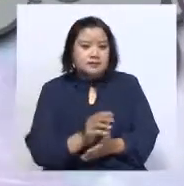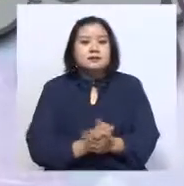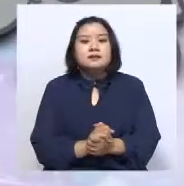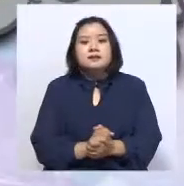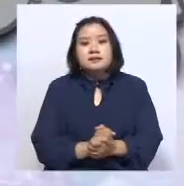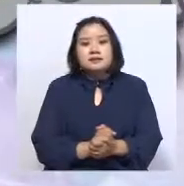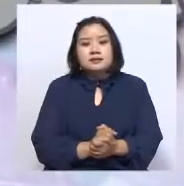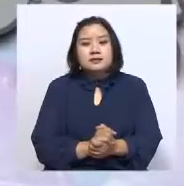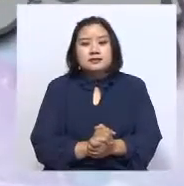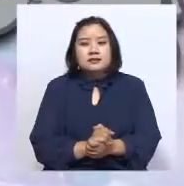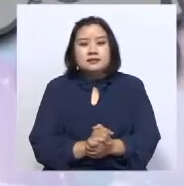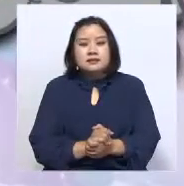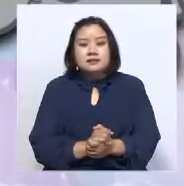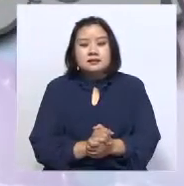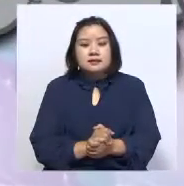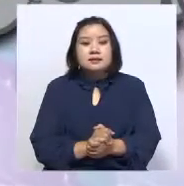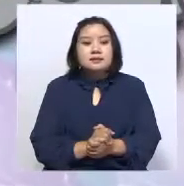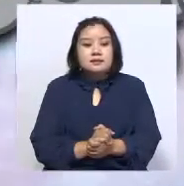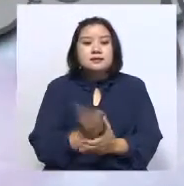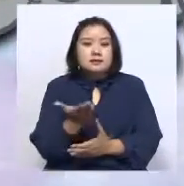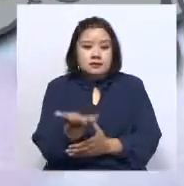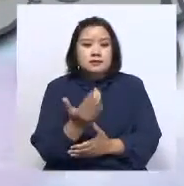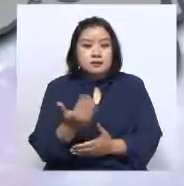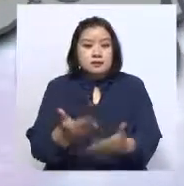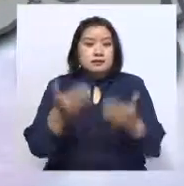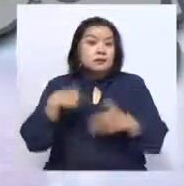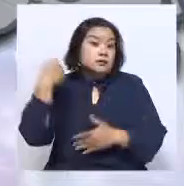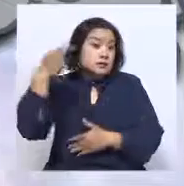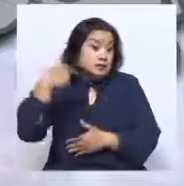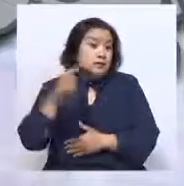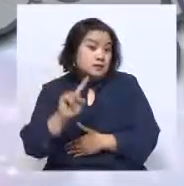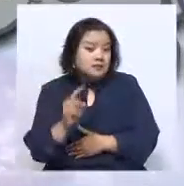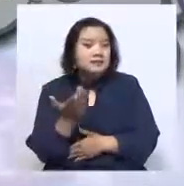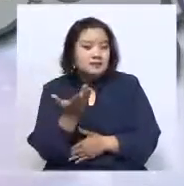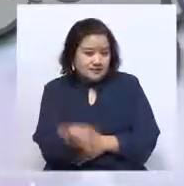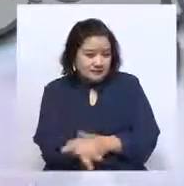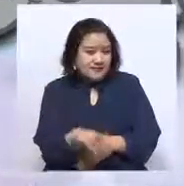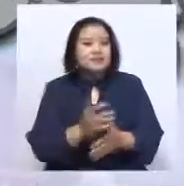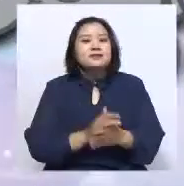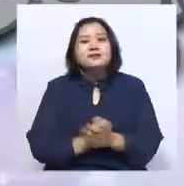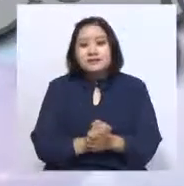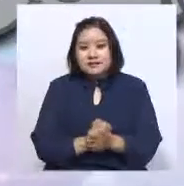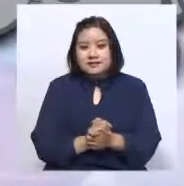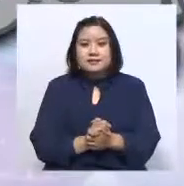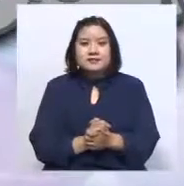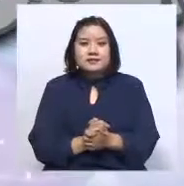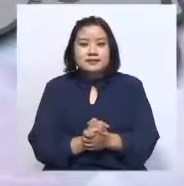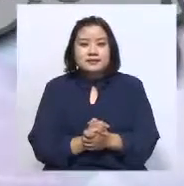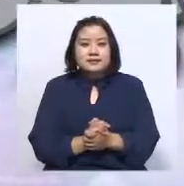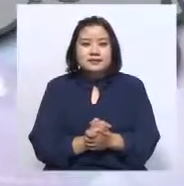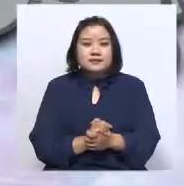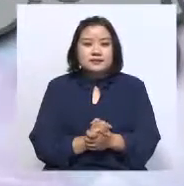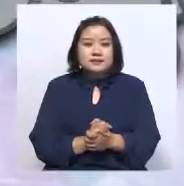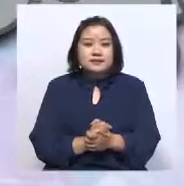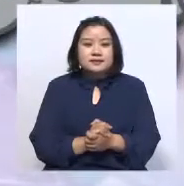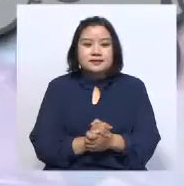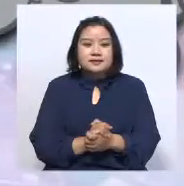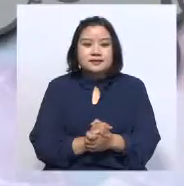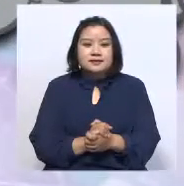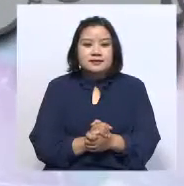นะคุณเดชค่ะป๊อบธนวัฒน์นะคะส่วนฝ่ายหญิงก็ต้องแม่กระเกดค่ะเบลล่ารานีแคมเปญนั่นเองค่ะ